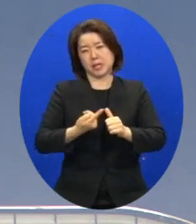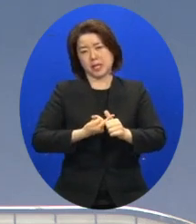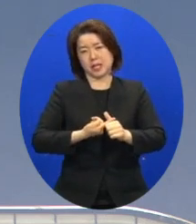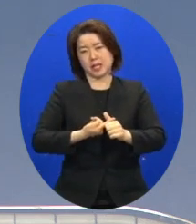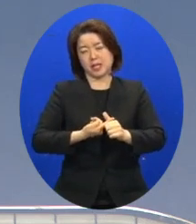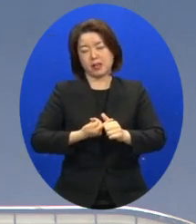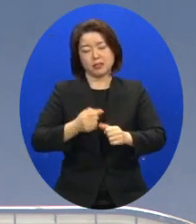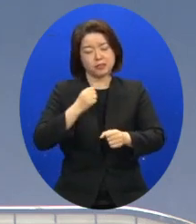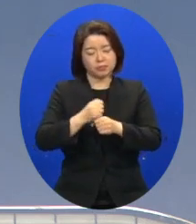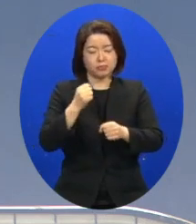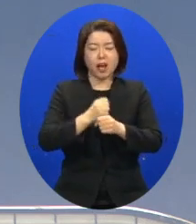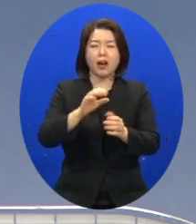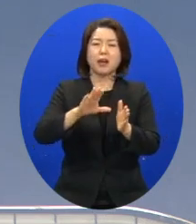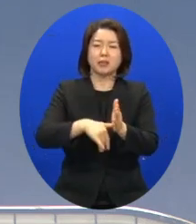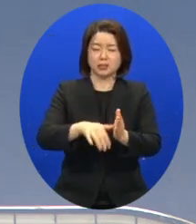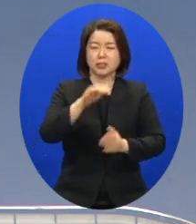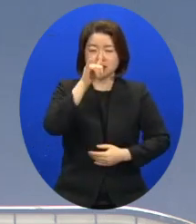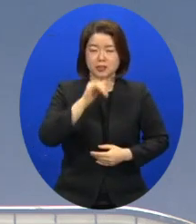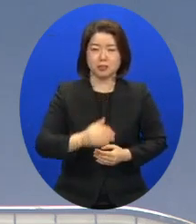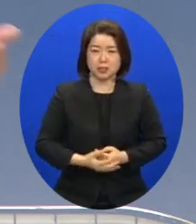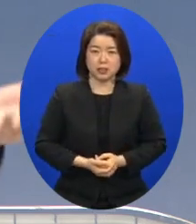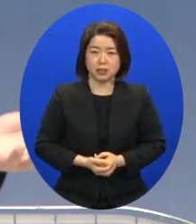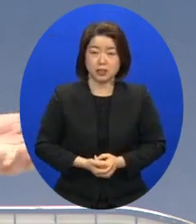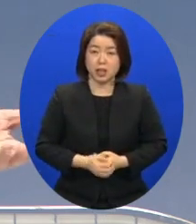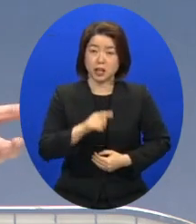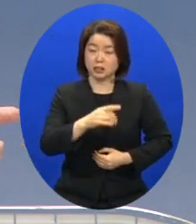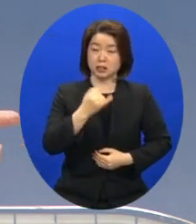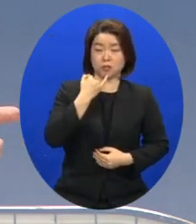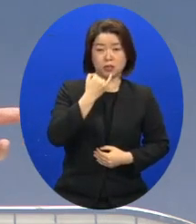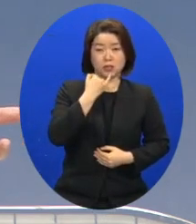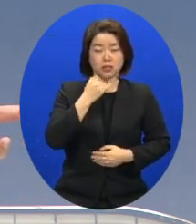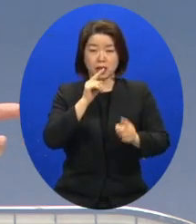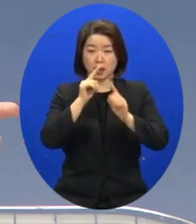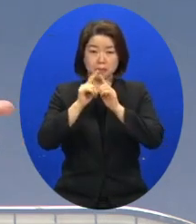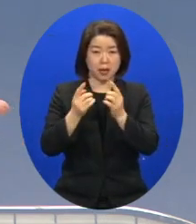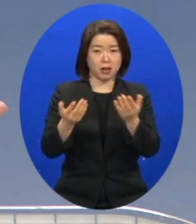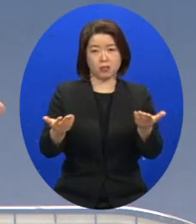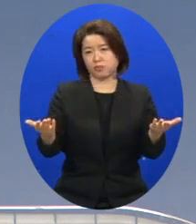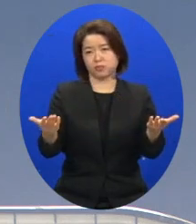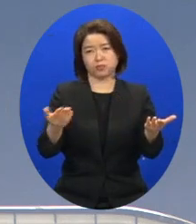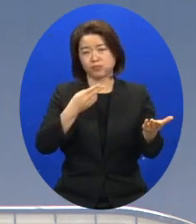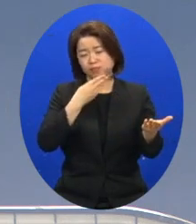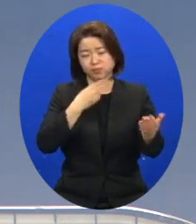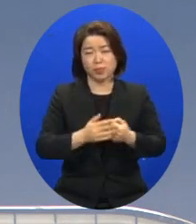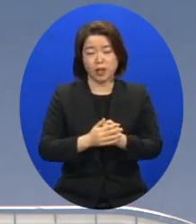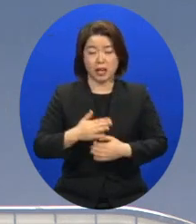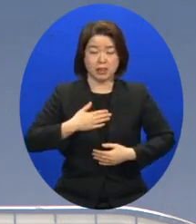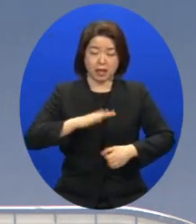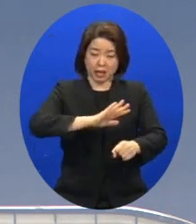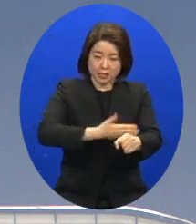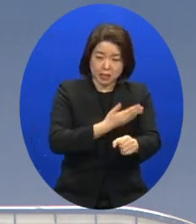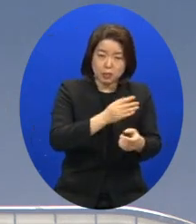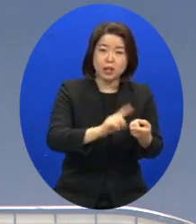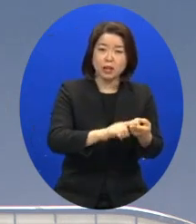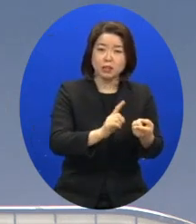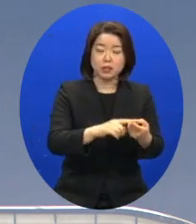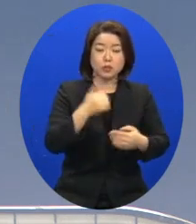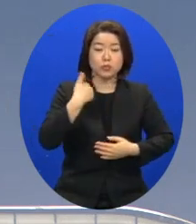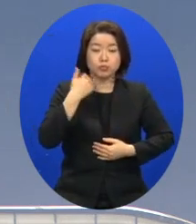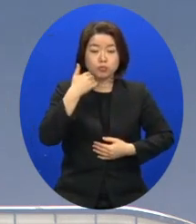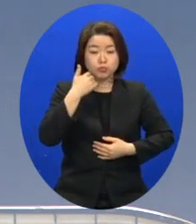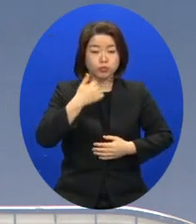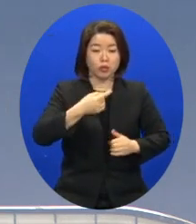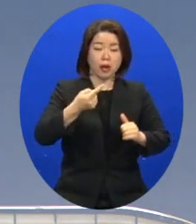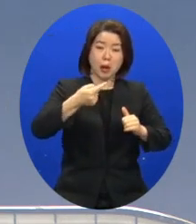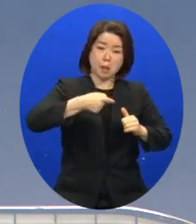있습니다 그게 괜찮다고 말할 사람이 어디 있겠어요 내가 잘못한 것을 누가 지적한 것도